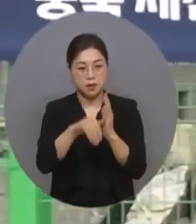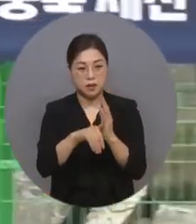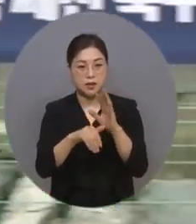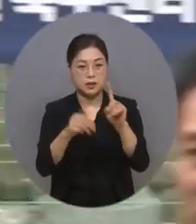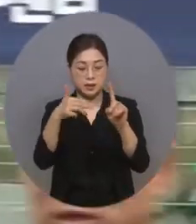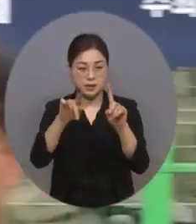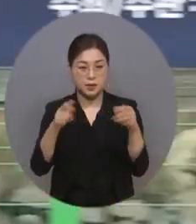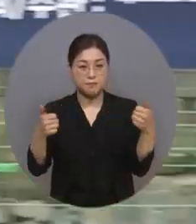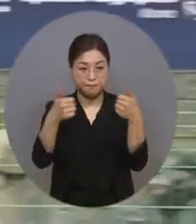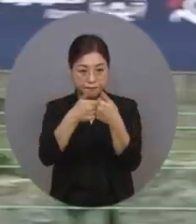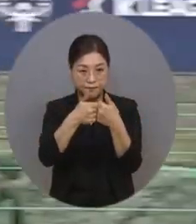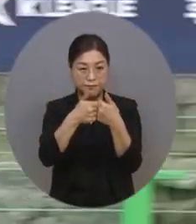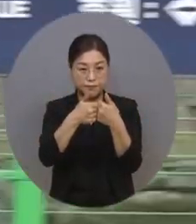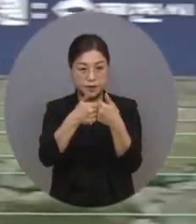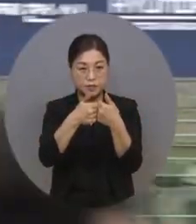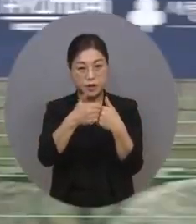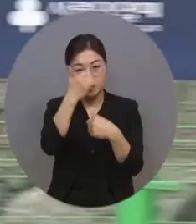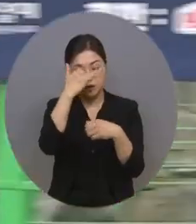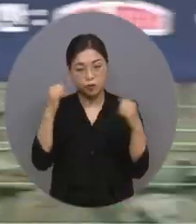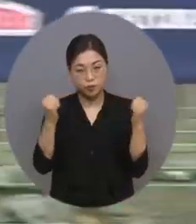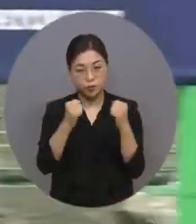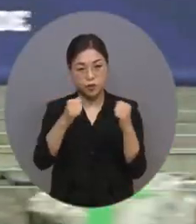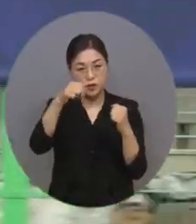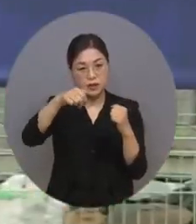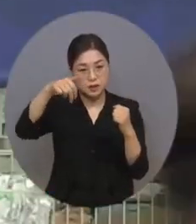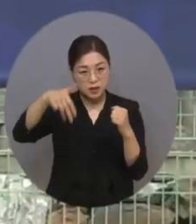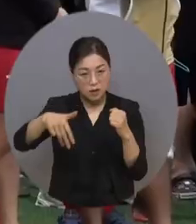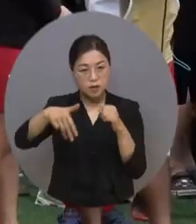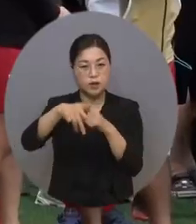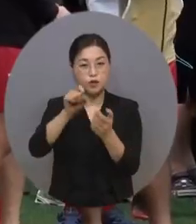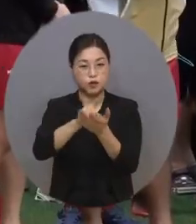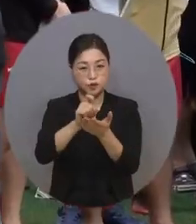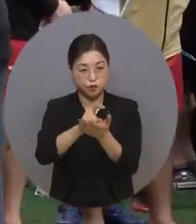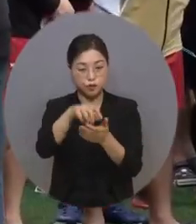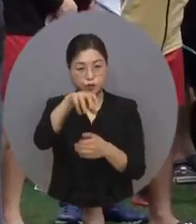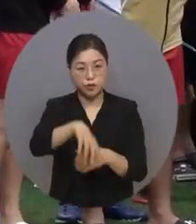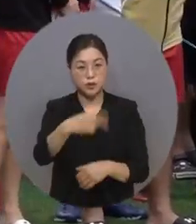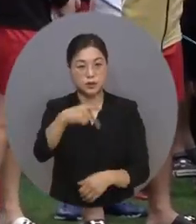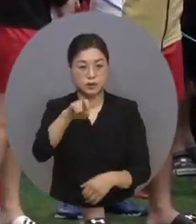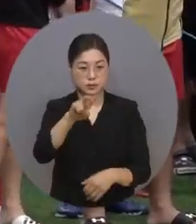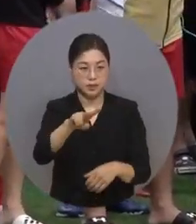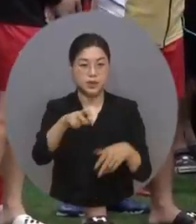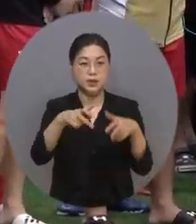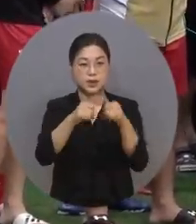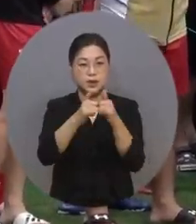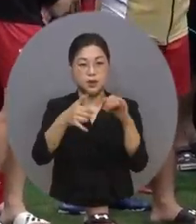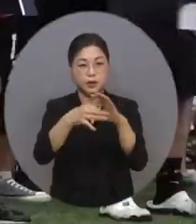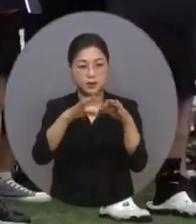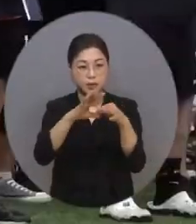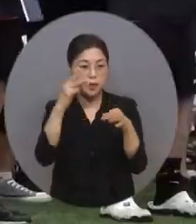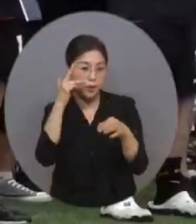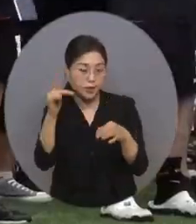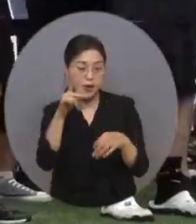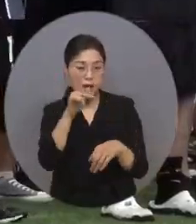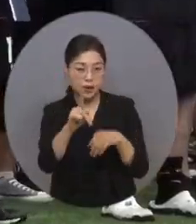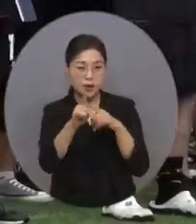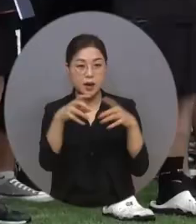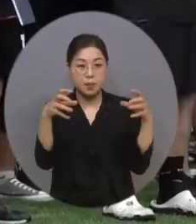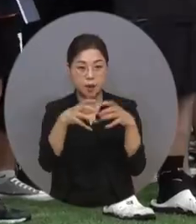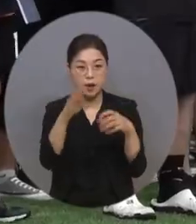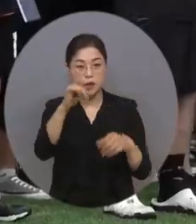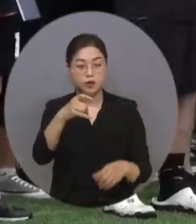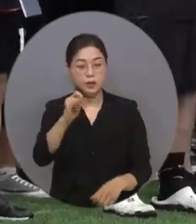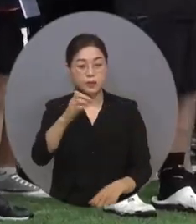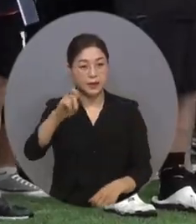진행됐던 1차 리그에 이어서 충청북도 제천시 제천축구센터에서 2022 스페셜올림픽 코리아 K리그 통합축구 유니파이드컵